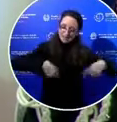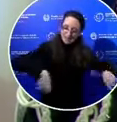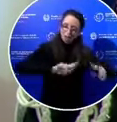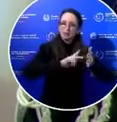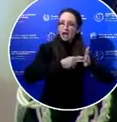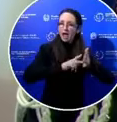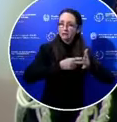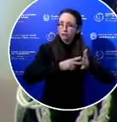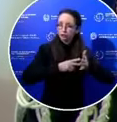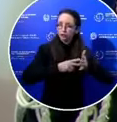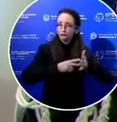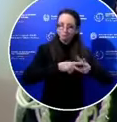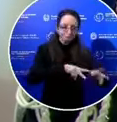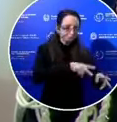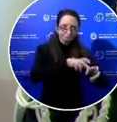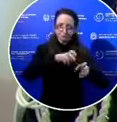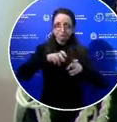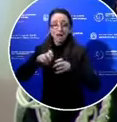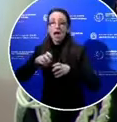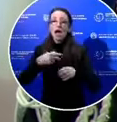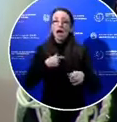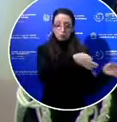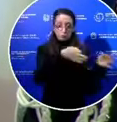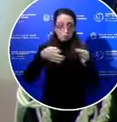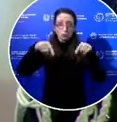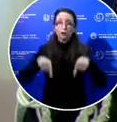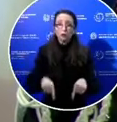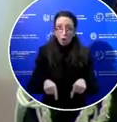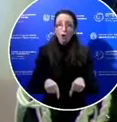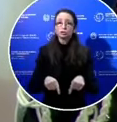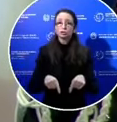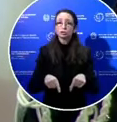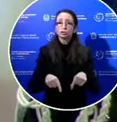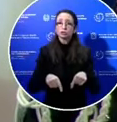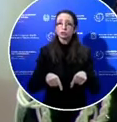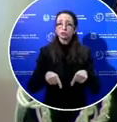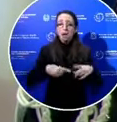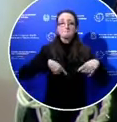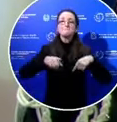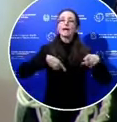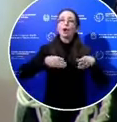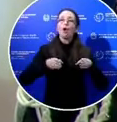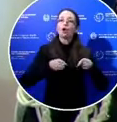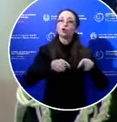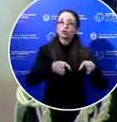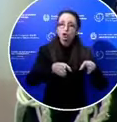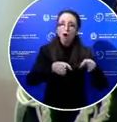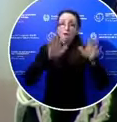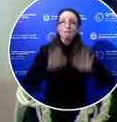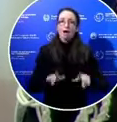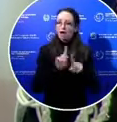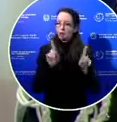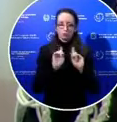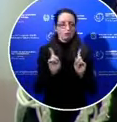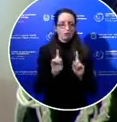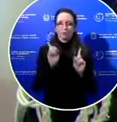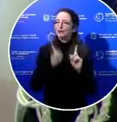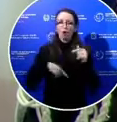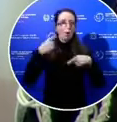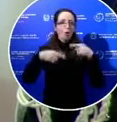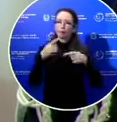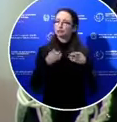tecnici. E che ci hanno condotto oggi fino a qui, un percorso che dal mio punto di vista non può assolutamente, non deve fermarsi qui. Io in